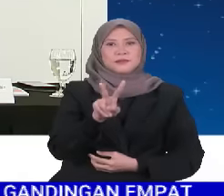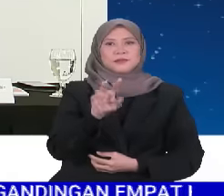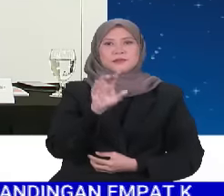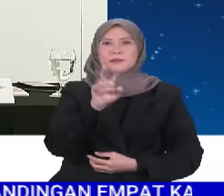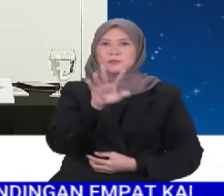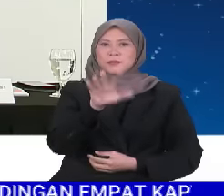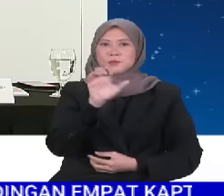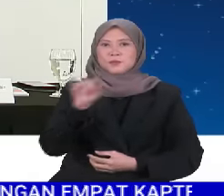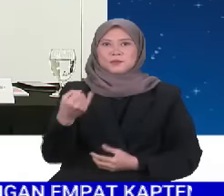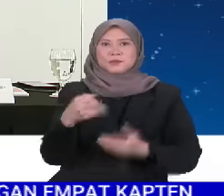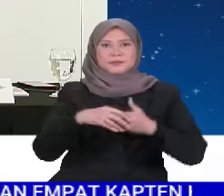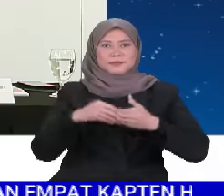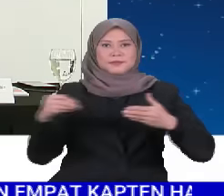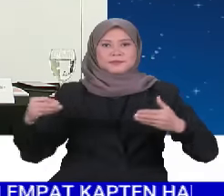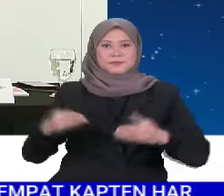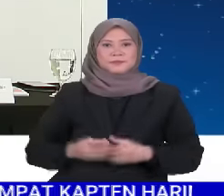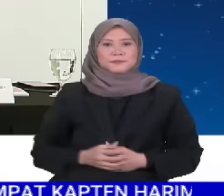juta ringgit